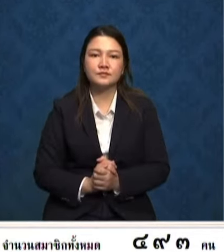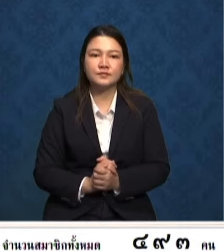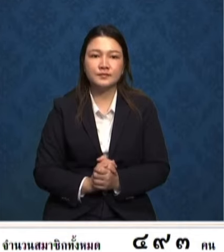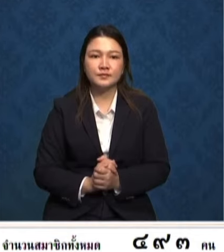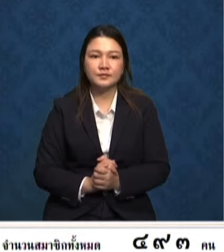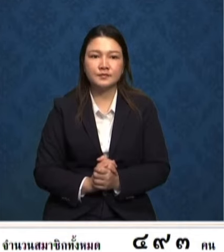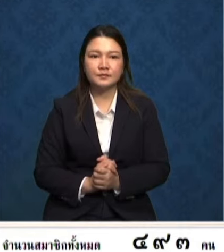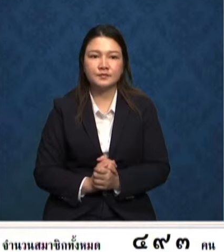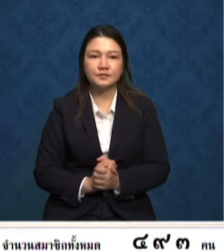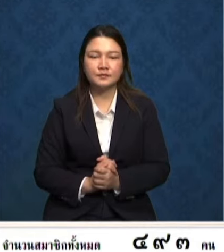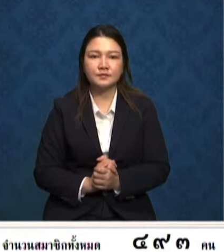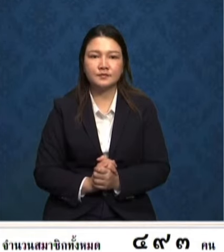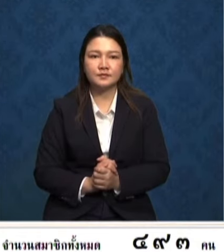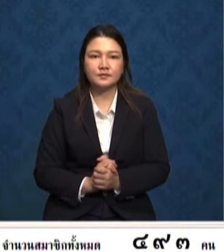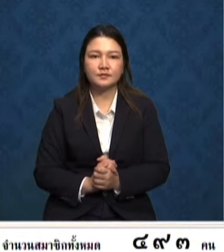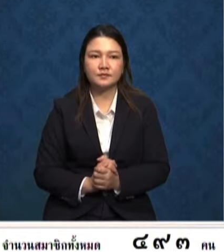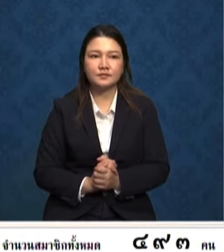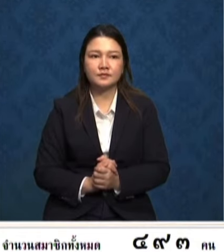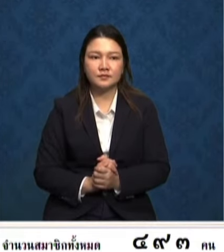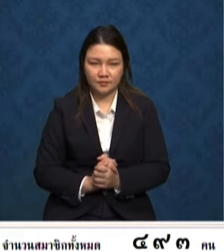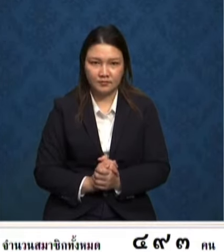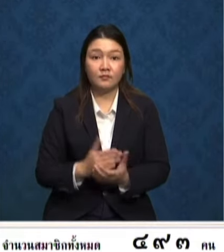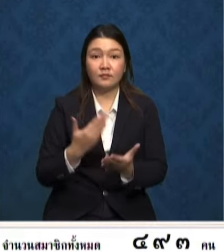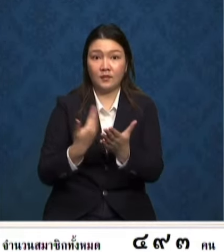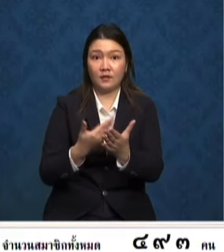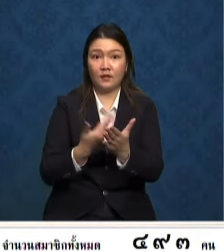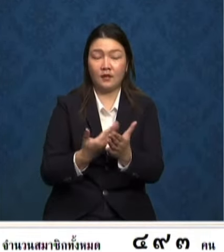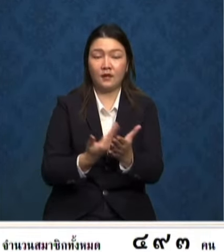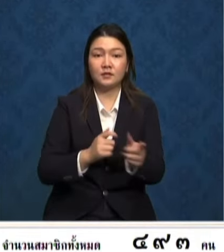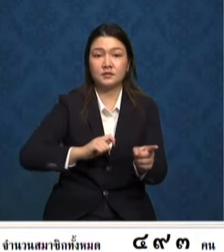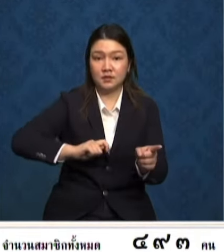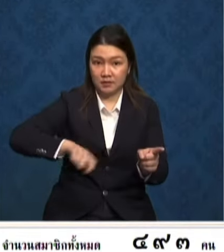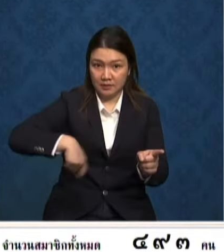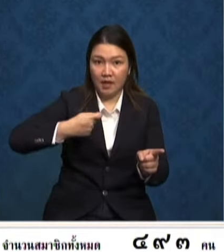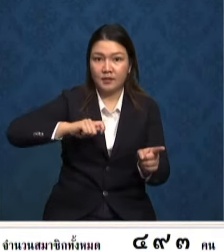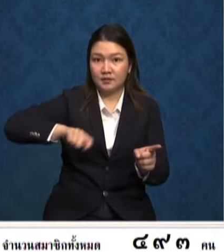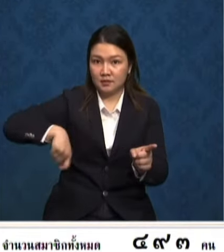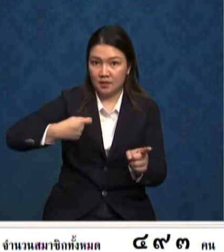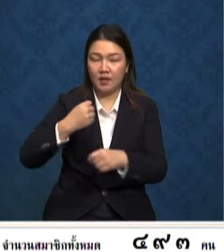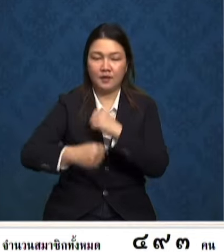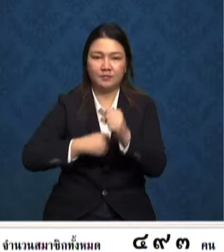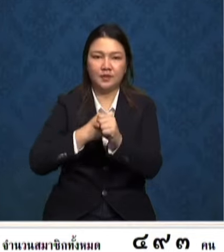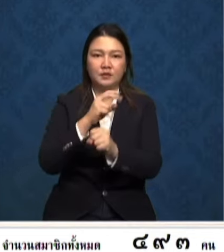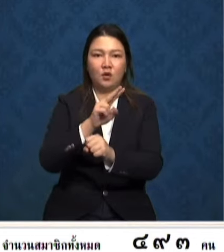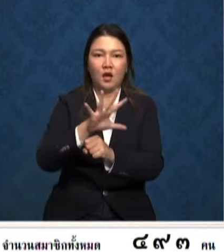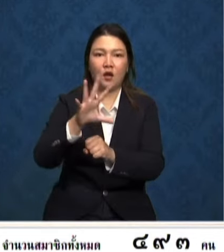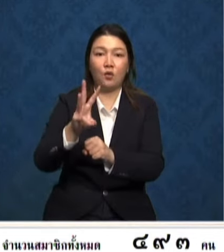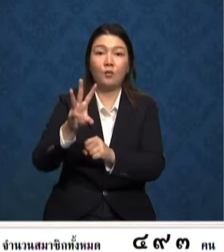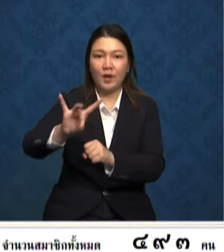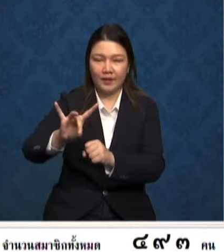มาดูในแง่ว่ารายจ่ายของงบประมาณที่เราจัดสรรในปี2568เนี่ย